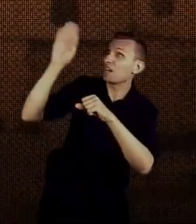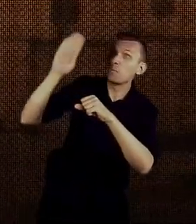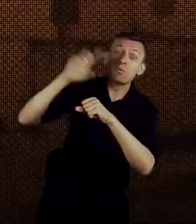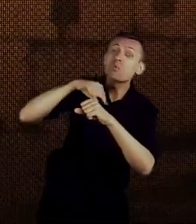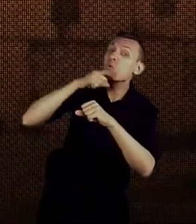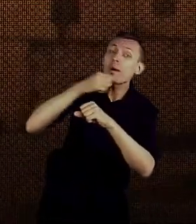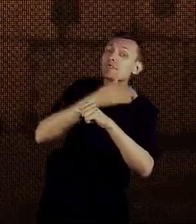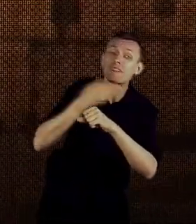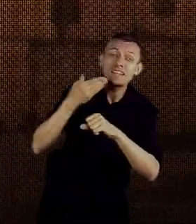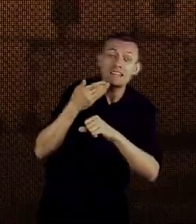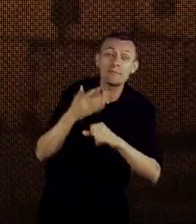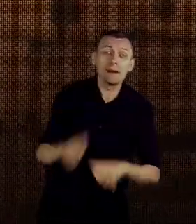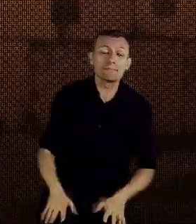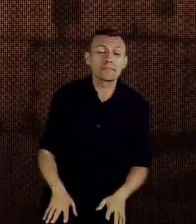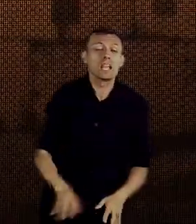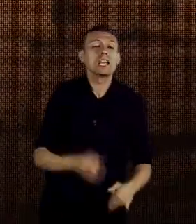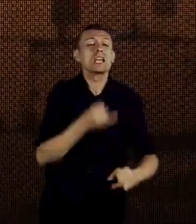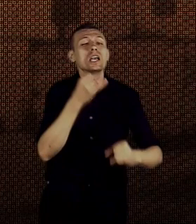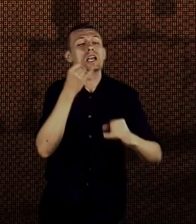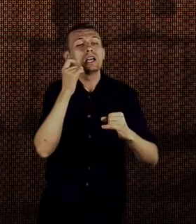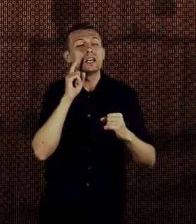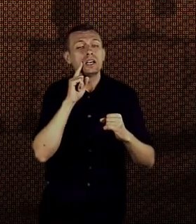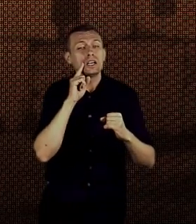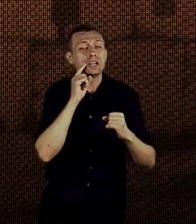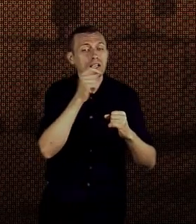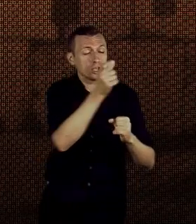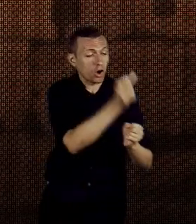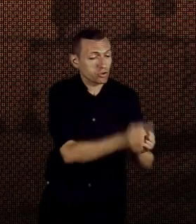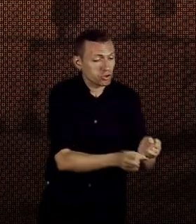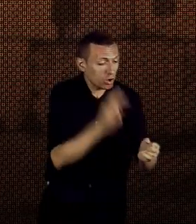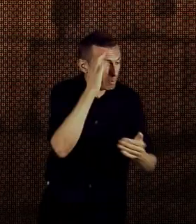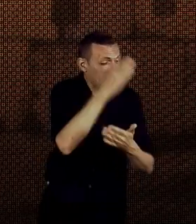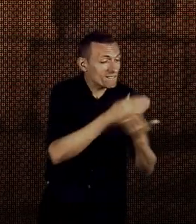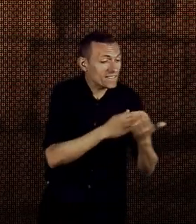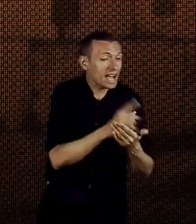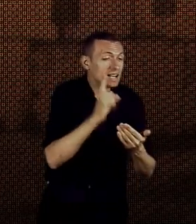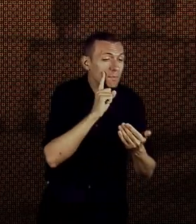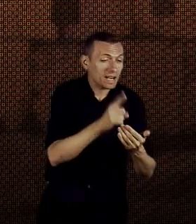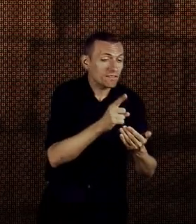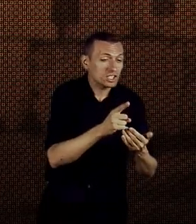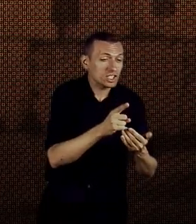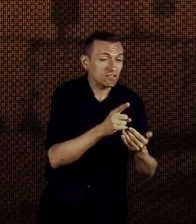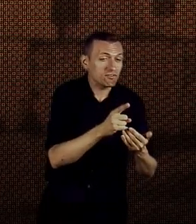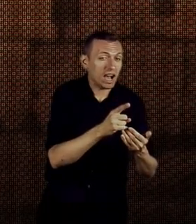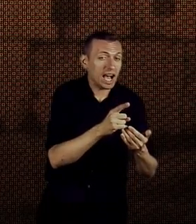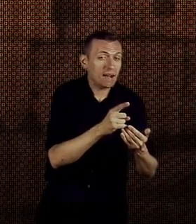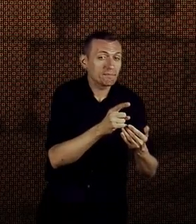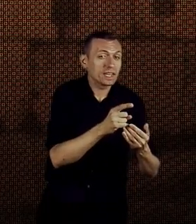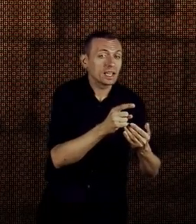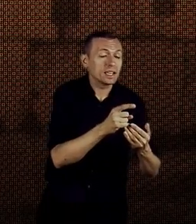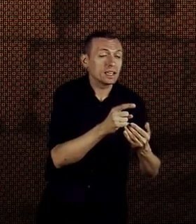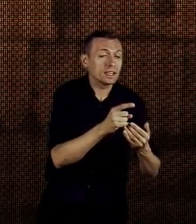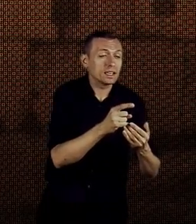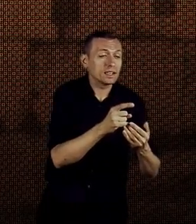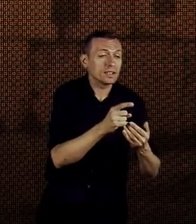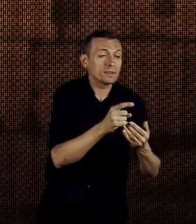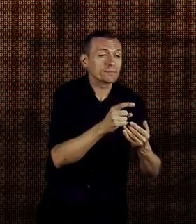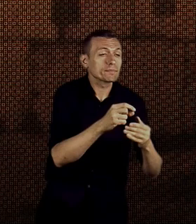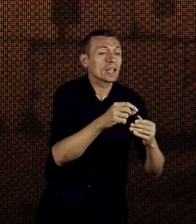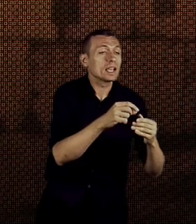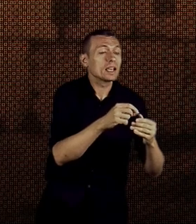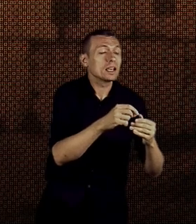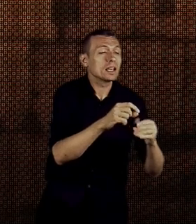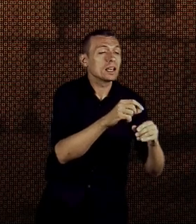wiara wypływa z ufności w wieczne obietnice Boga, który nie może